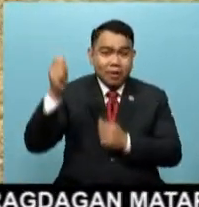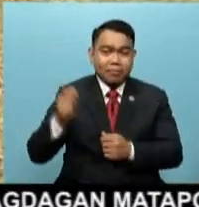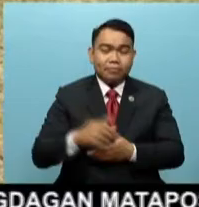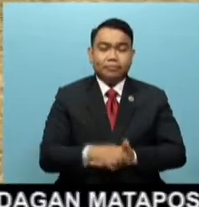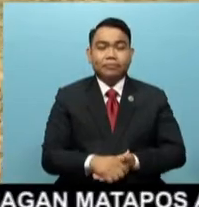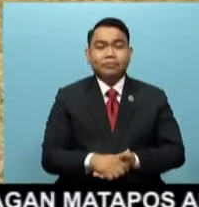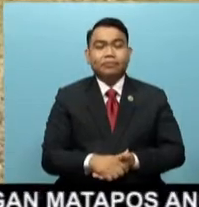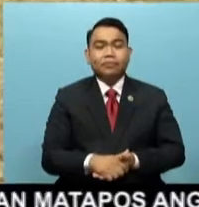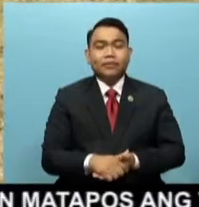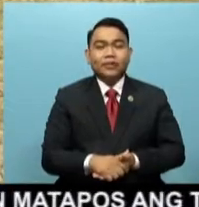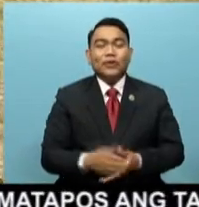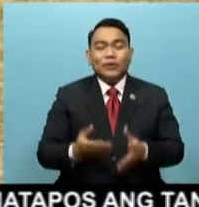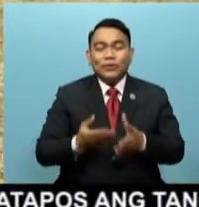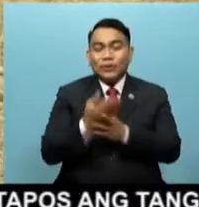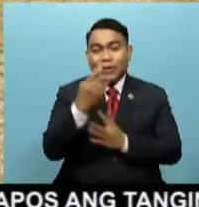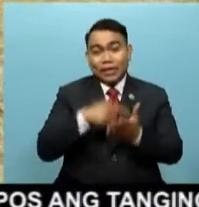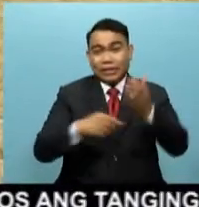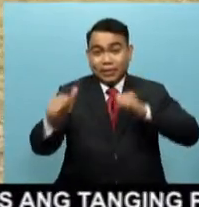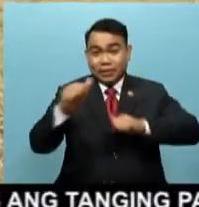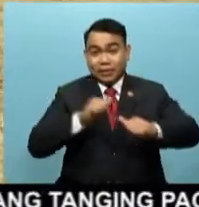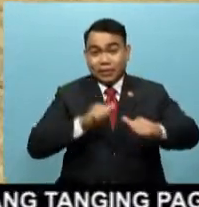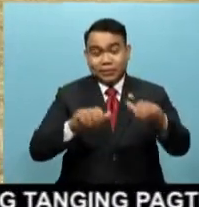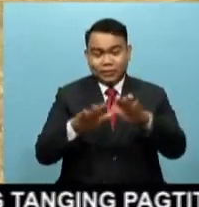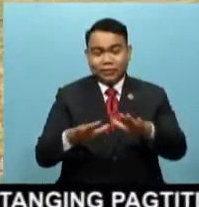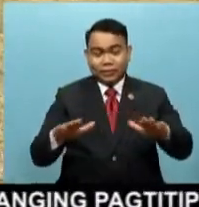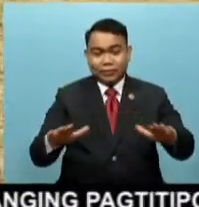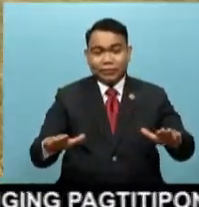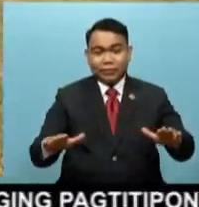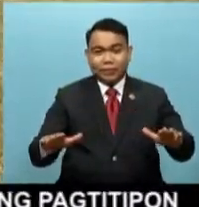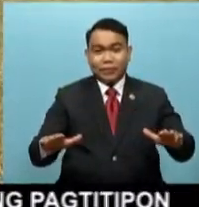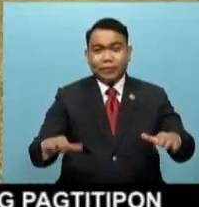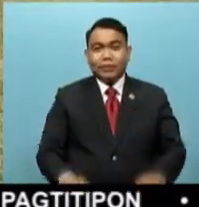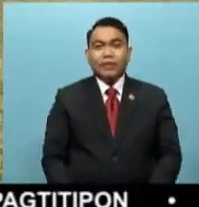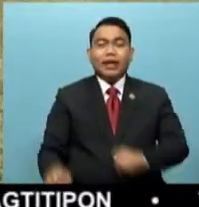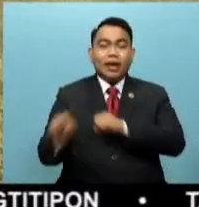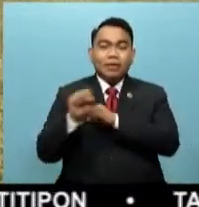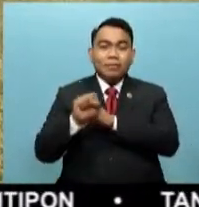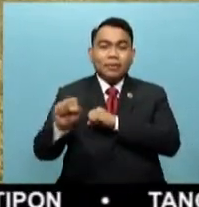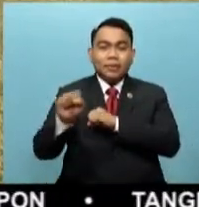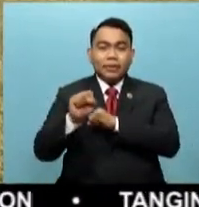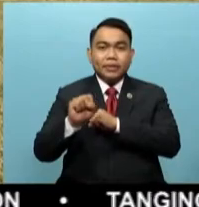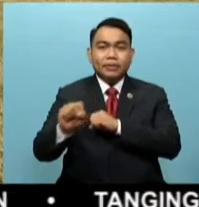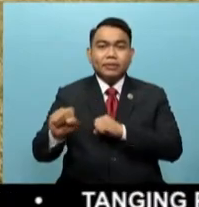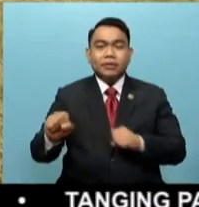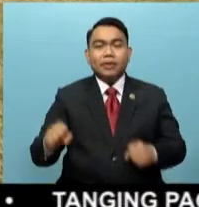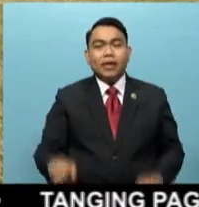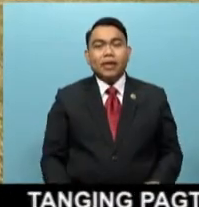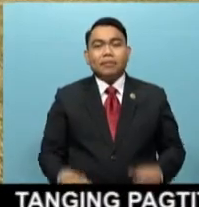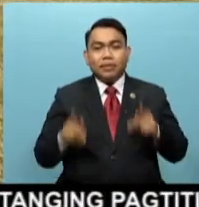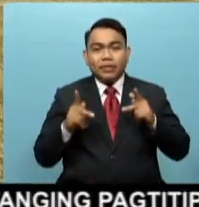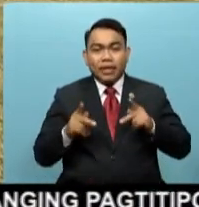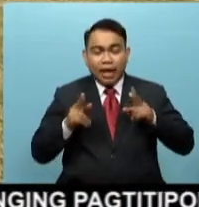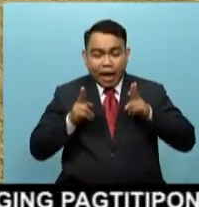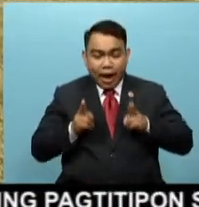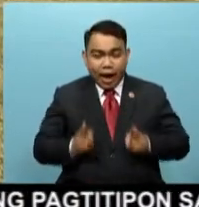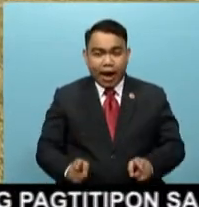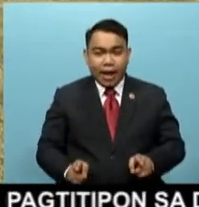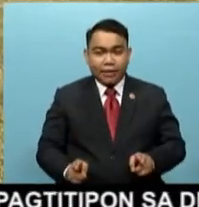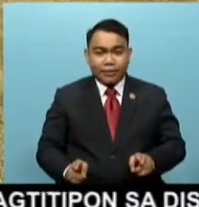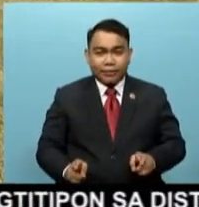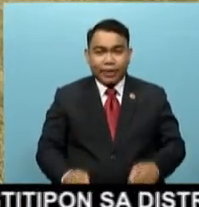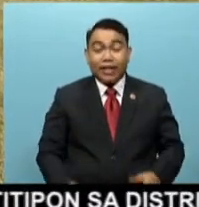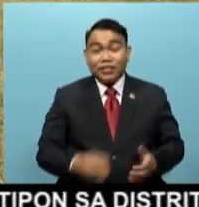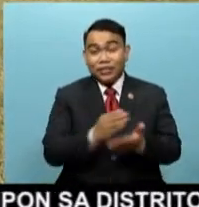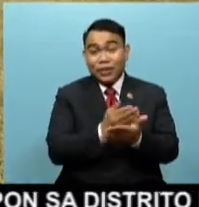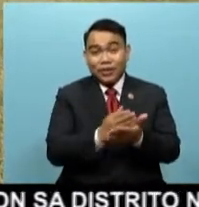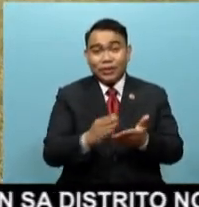and exciting activity, children were able to promote physical health while instilling values of friendship and happiness